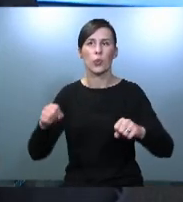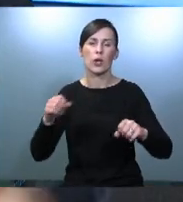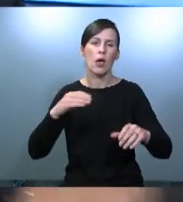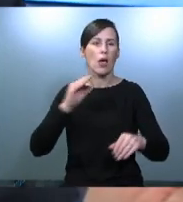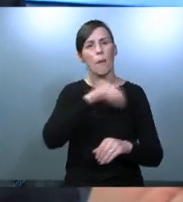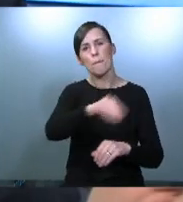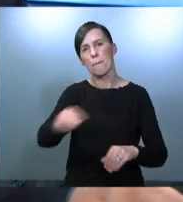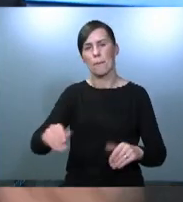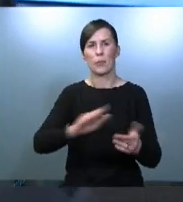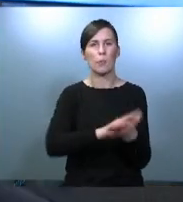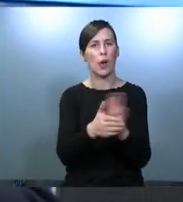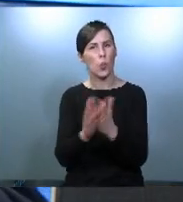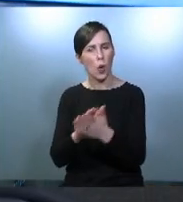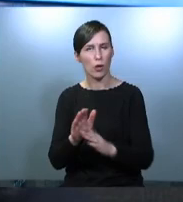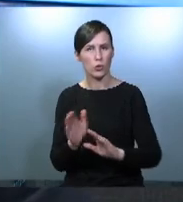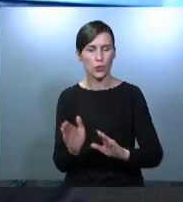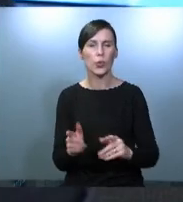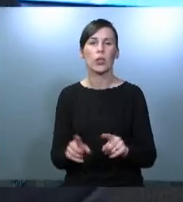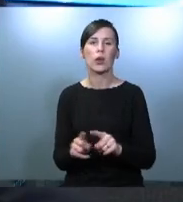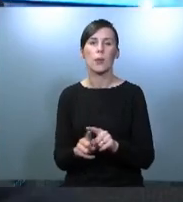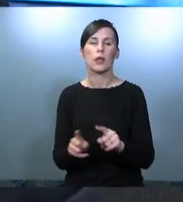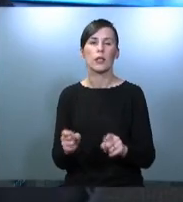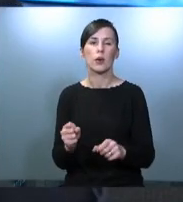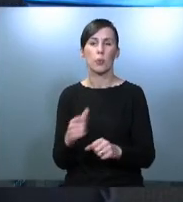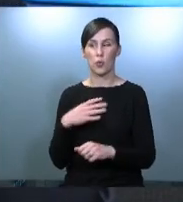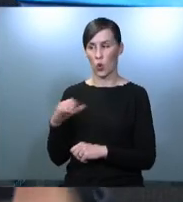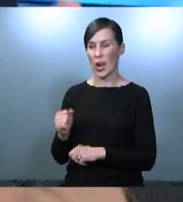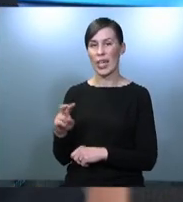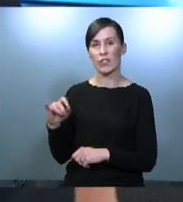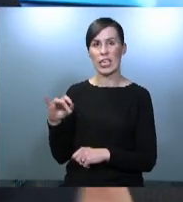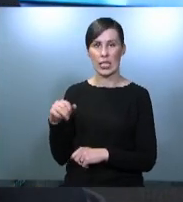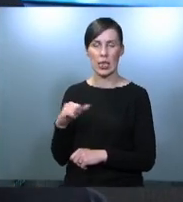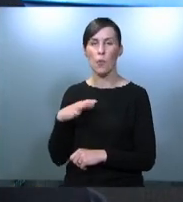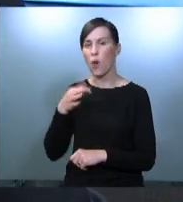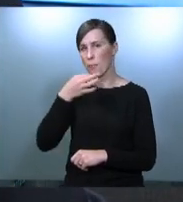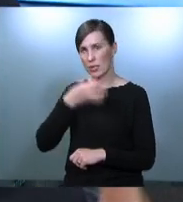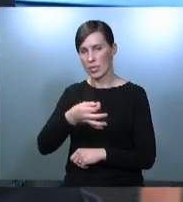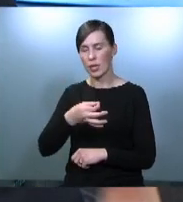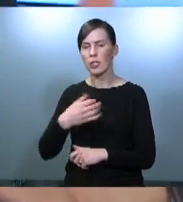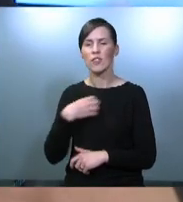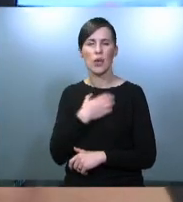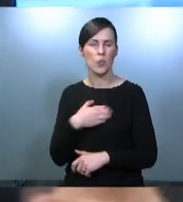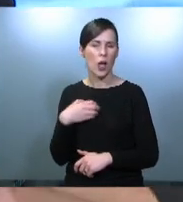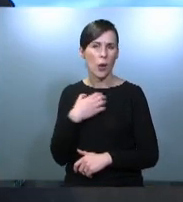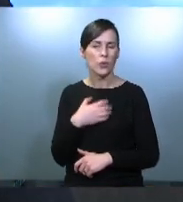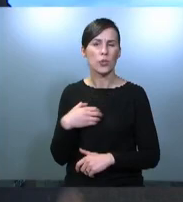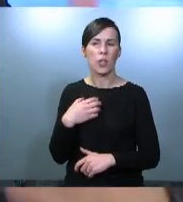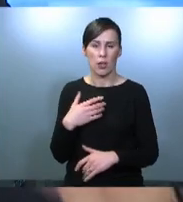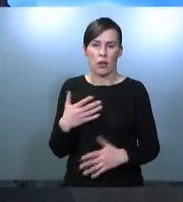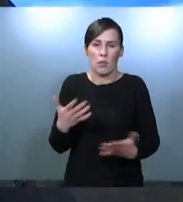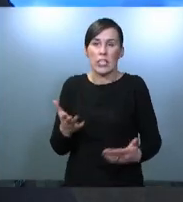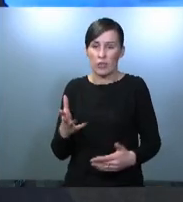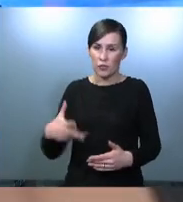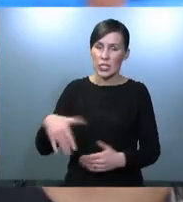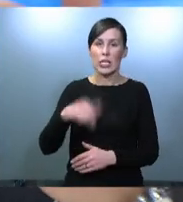išspręstos. Na, o žinoma, ką ir kolegė Virginija sakė, tai aišku, pagrindinis dalykas, tikrai mes turim visas sąlygas, turim